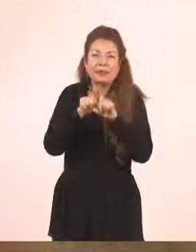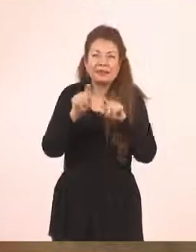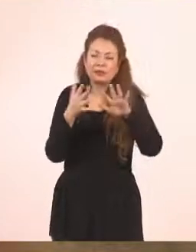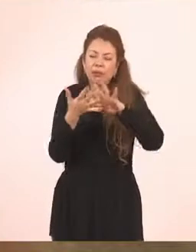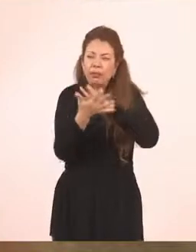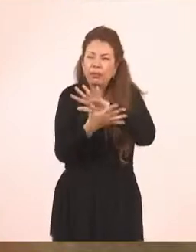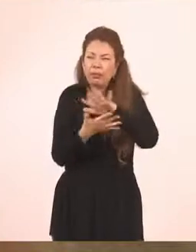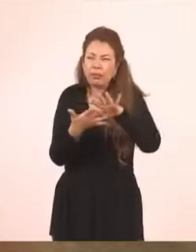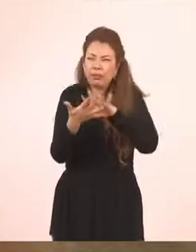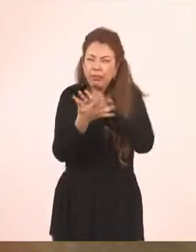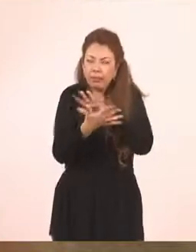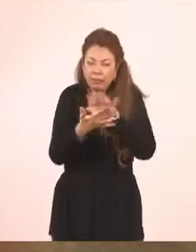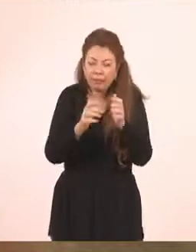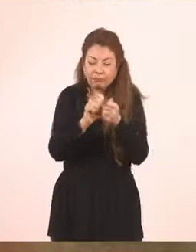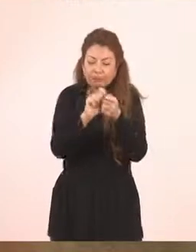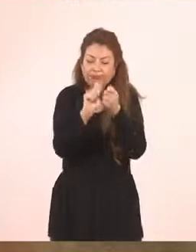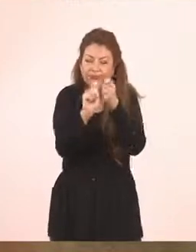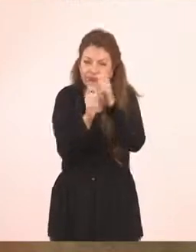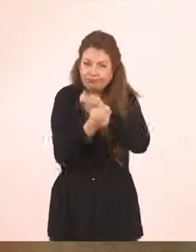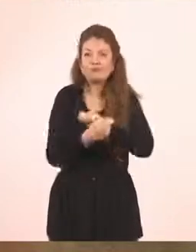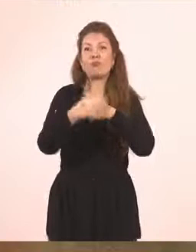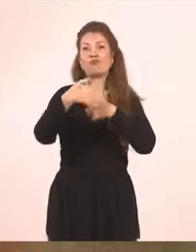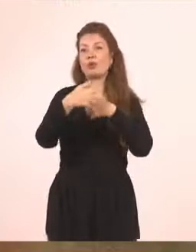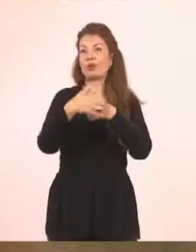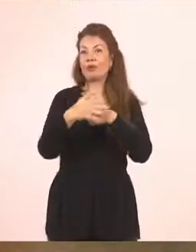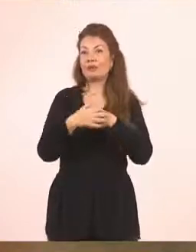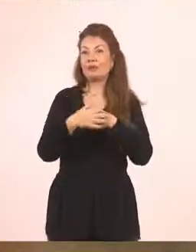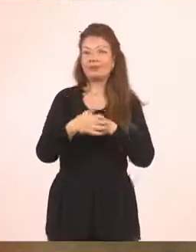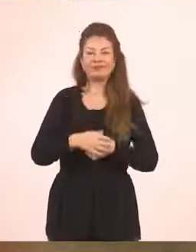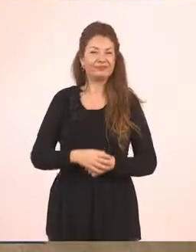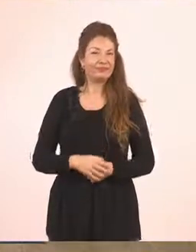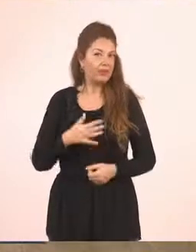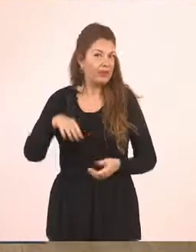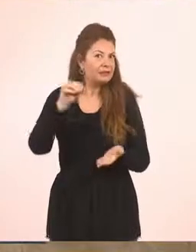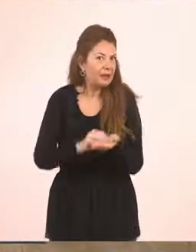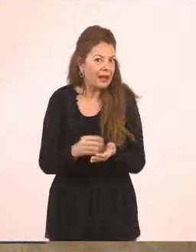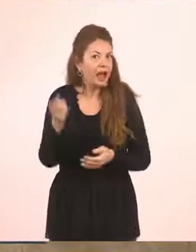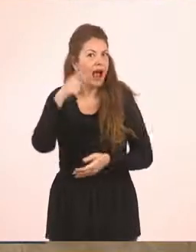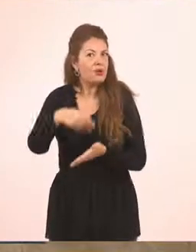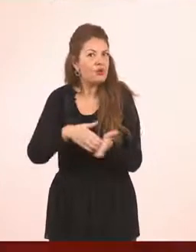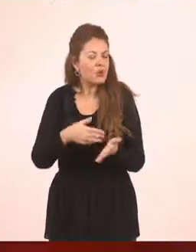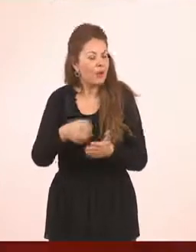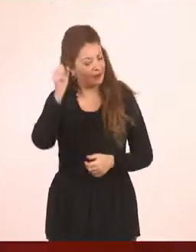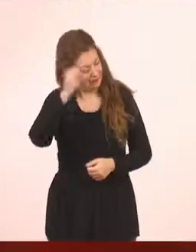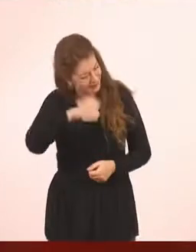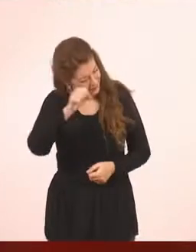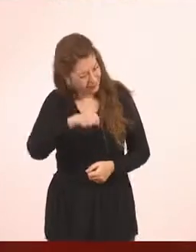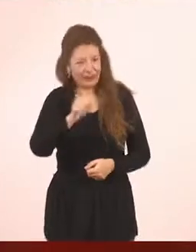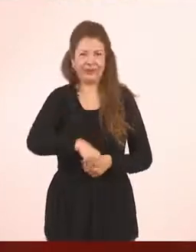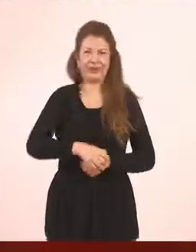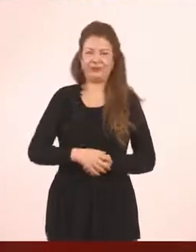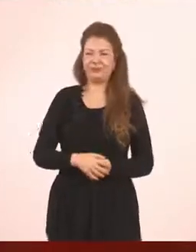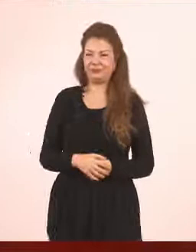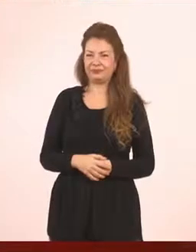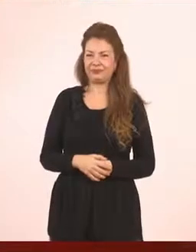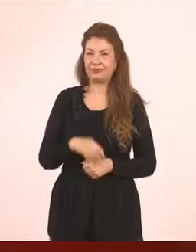το πορτοκαλί. Θες να το ξαναδοκιμάσουμε? Ναι. Διάλεξε δύο χρώματα. Λοιπόν,